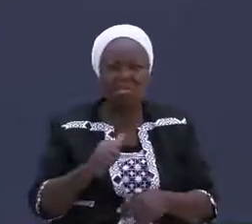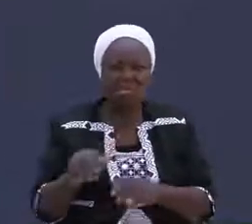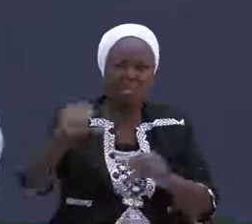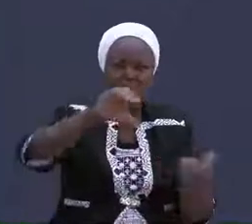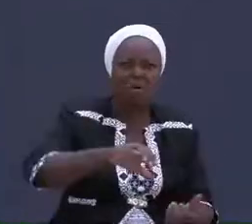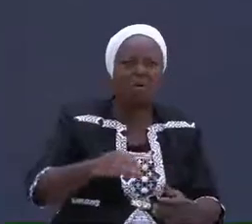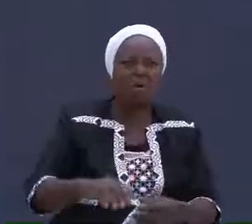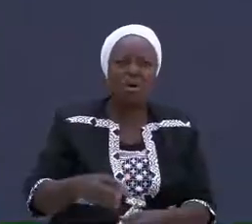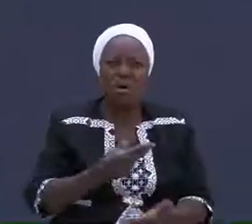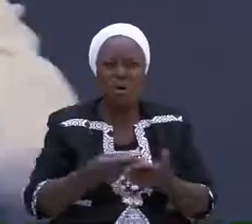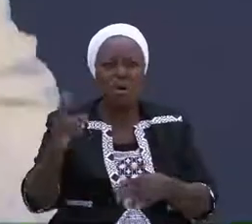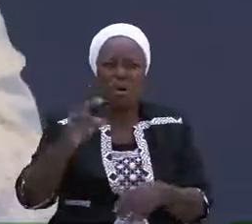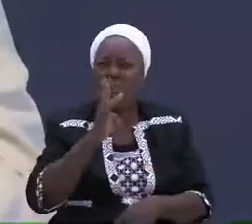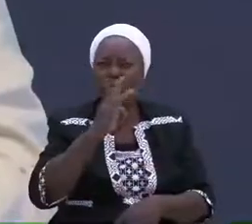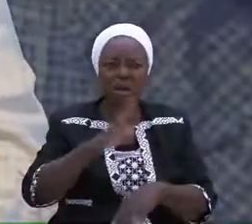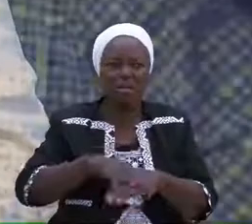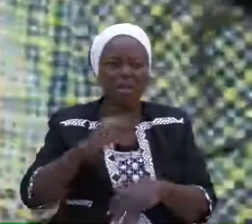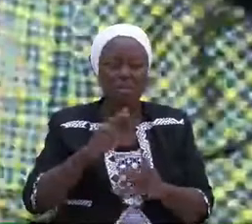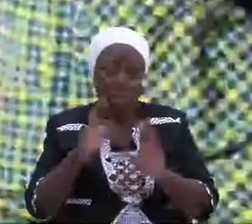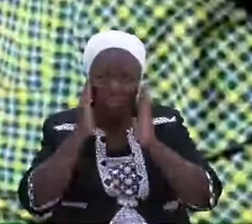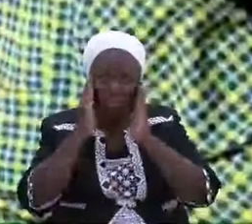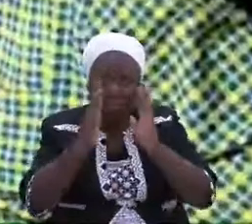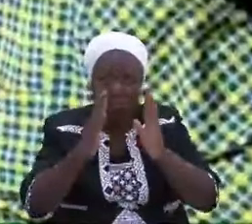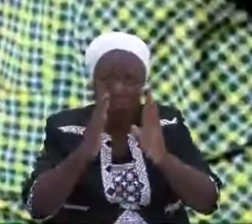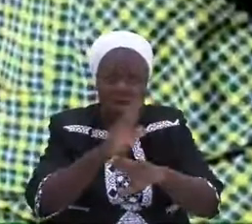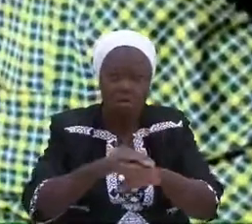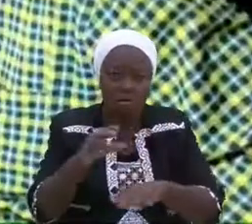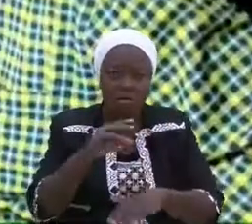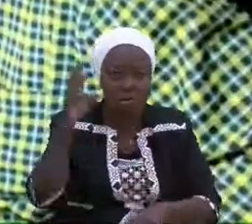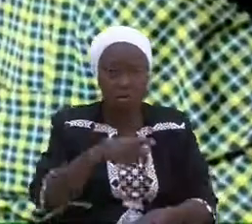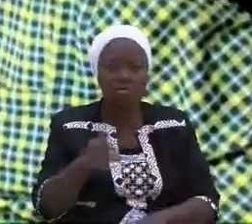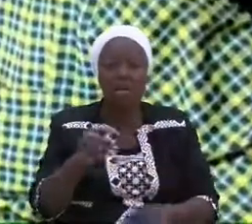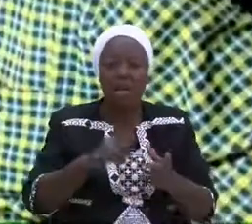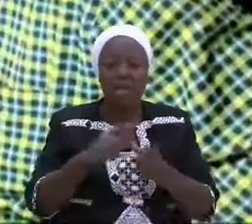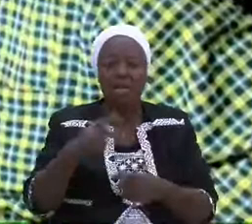versé l'eau sainte sur lui. Il l'a regardé et il l'a vu.